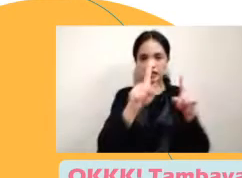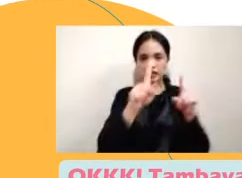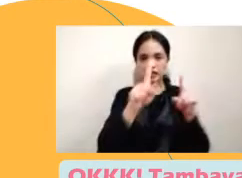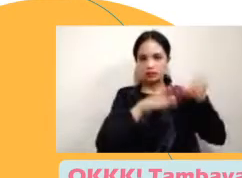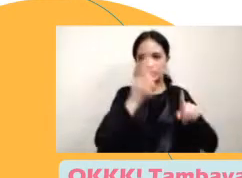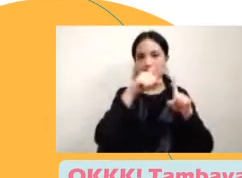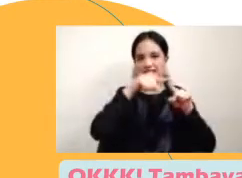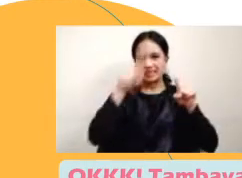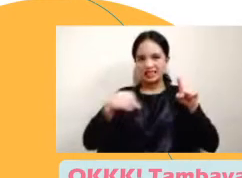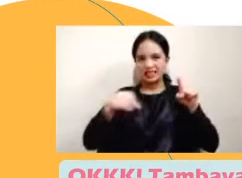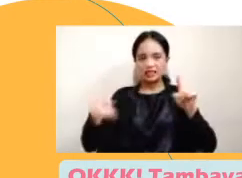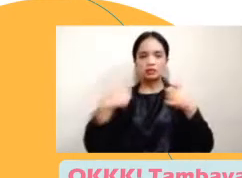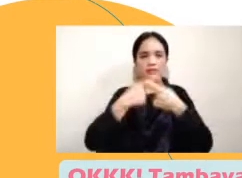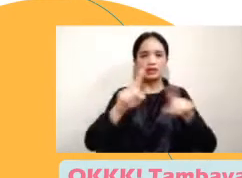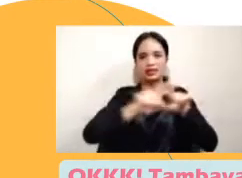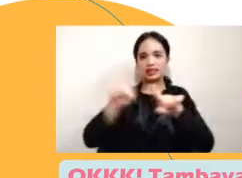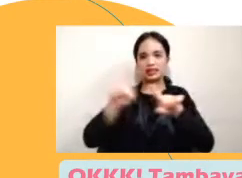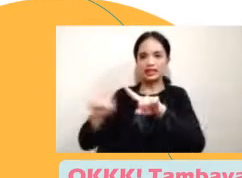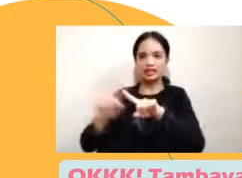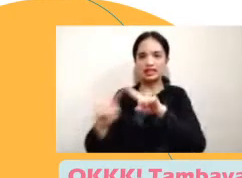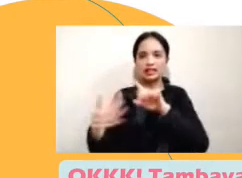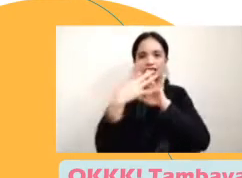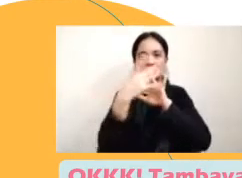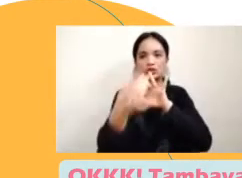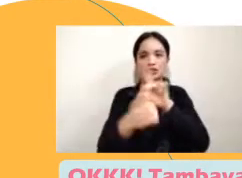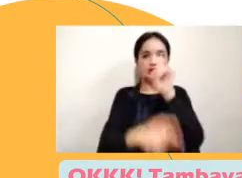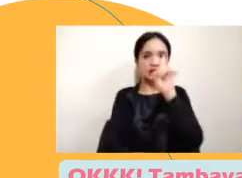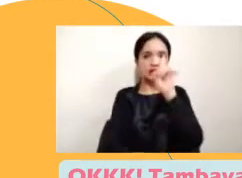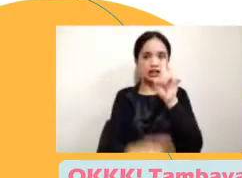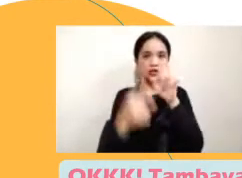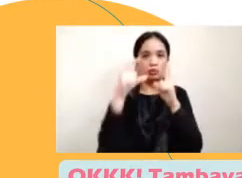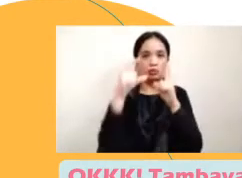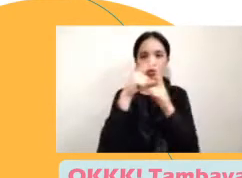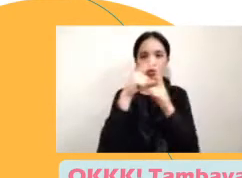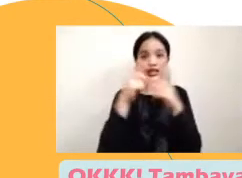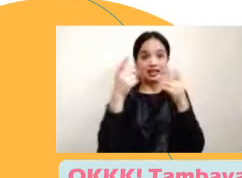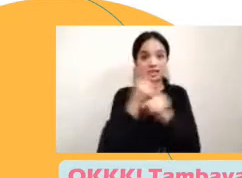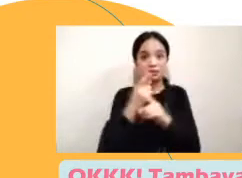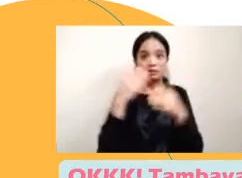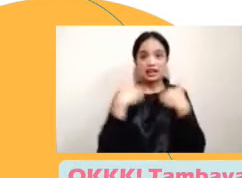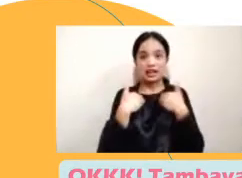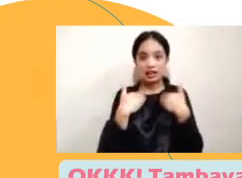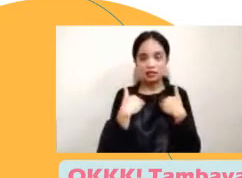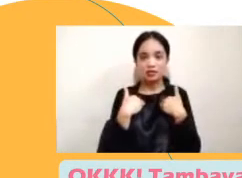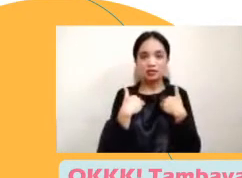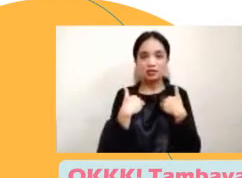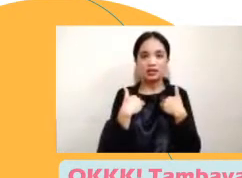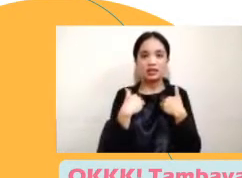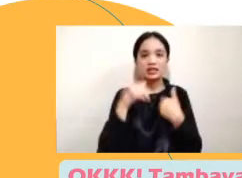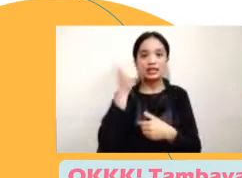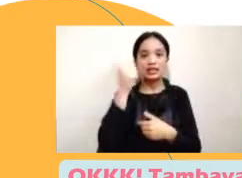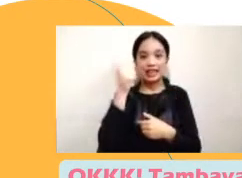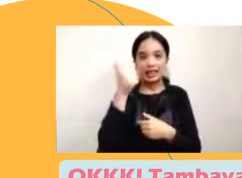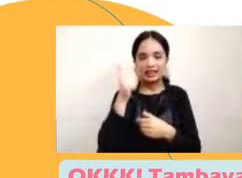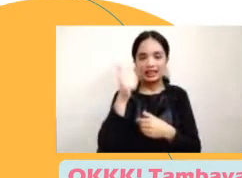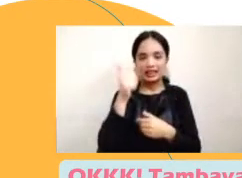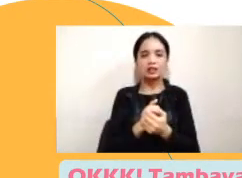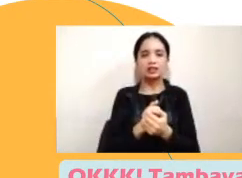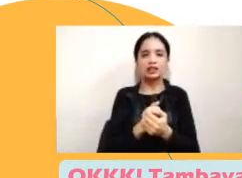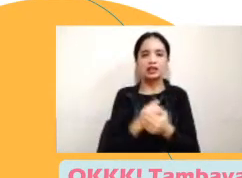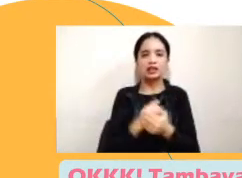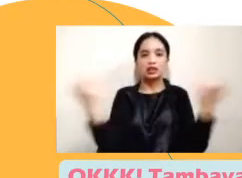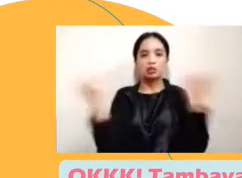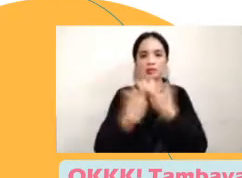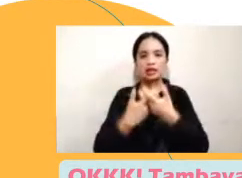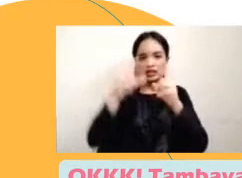nangyari. Ngayon, pili naman ng isang word. Diba? May napili na kayo dun sa 10. Pili kayo ng rhyming